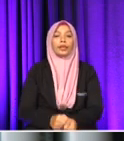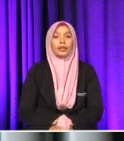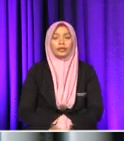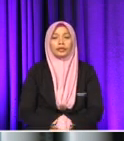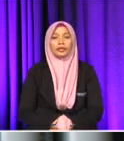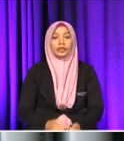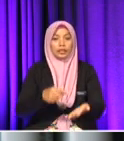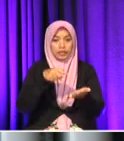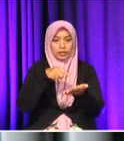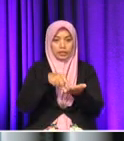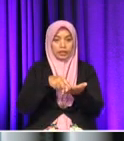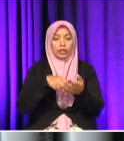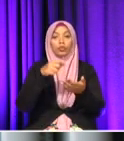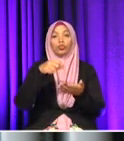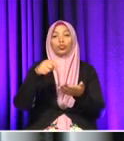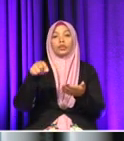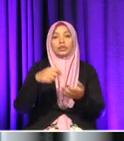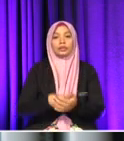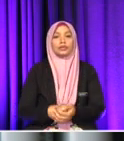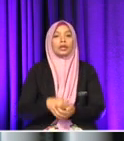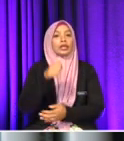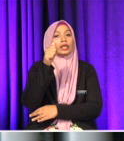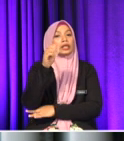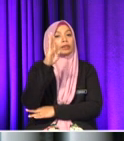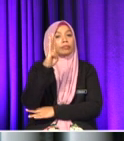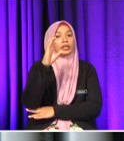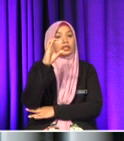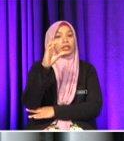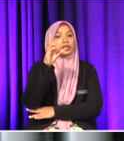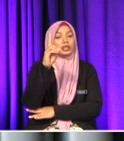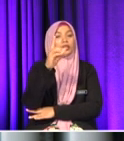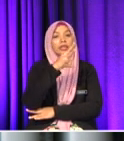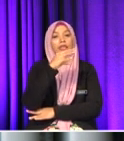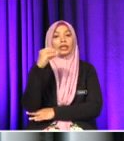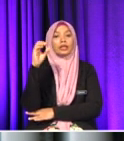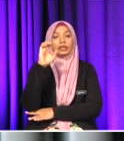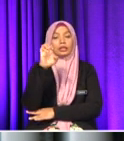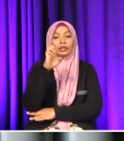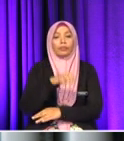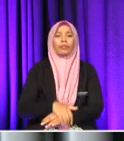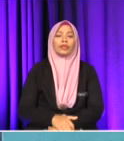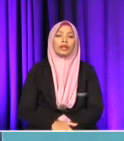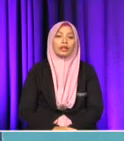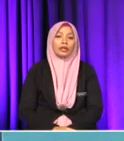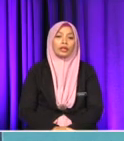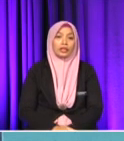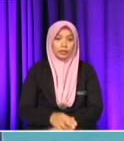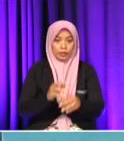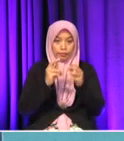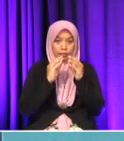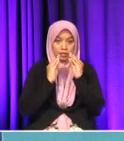ABC dan d pada ruang yang disediakan jadi ini berbalik kepada topik yang Kita